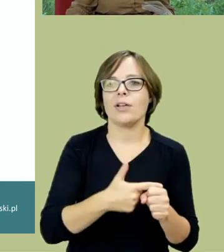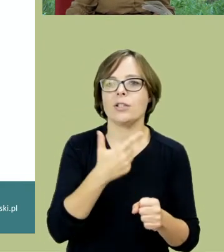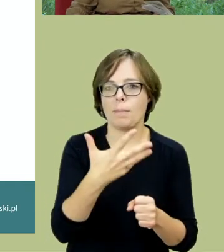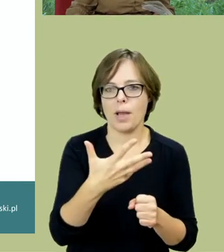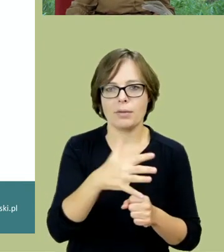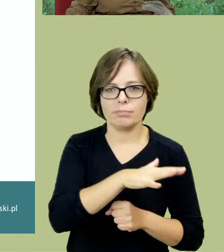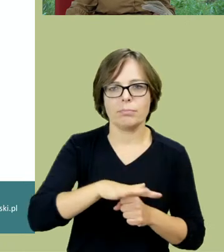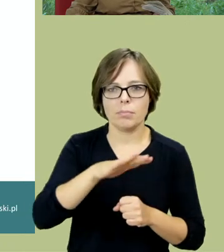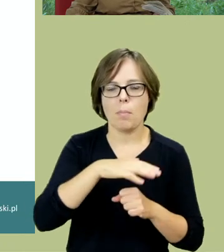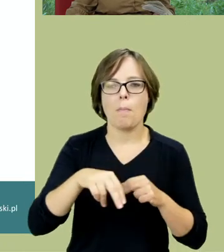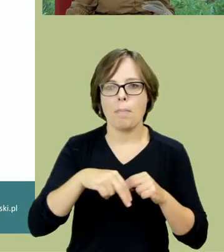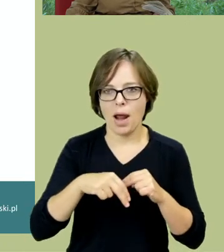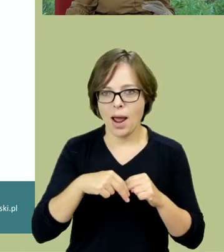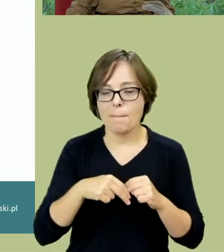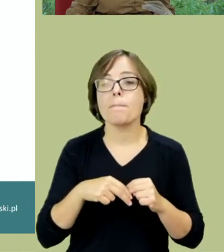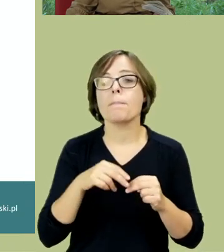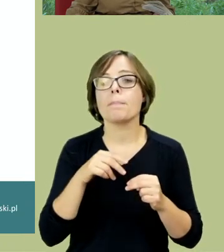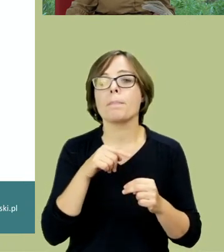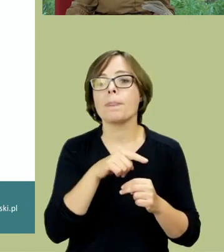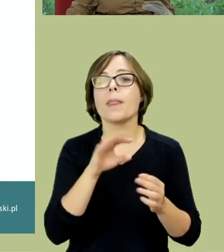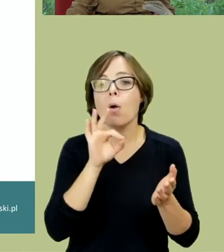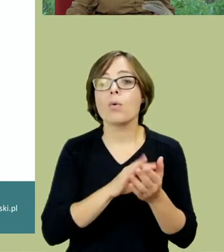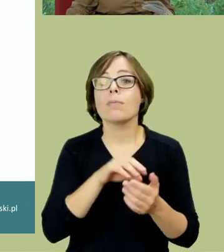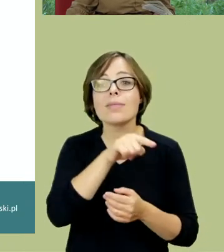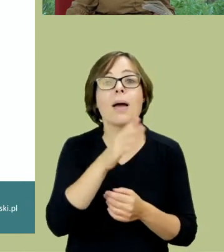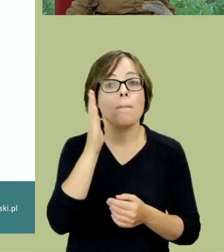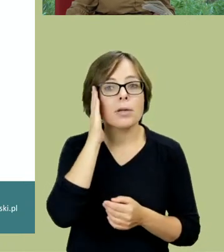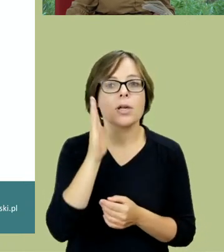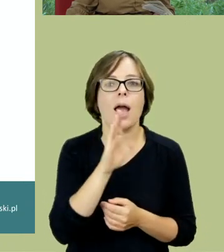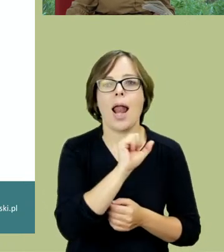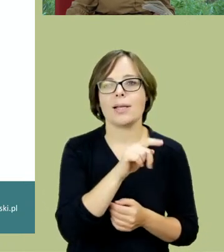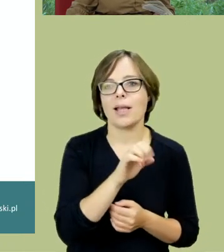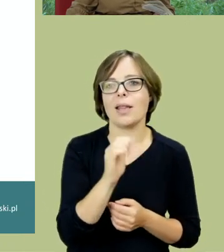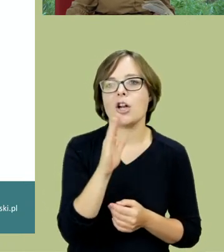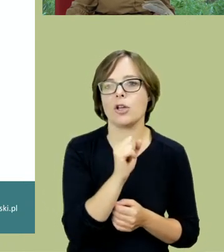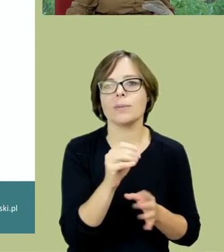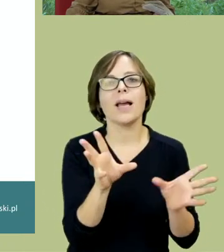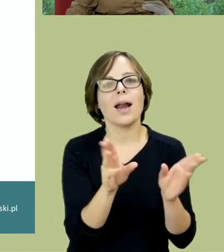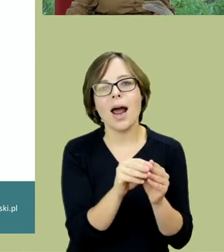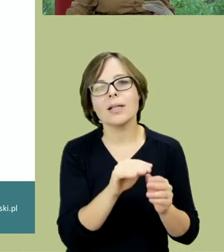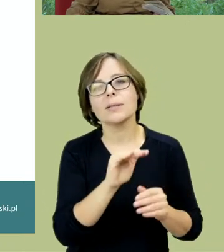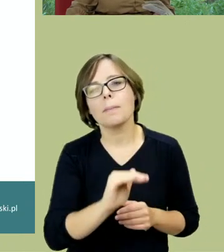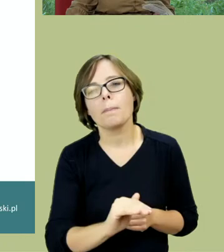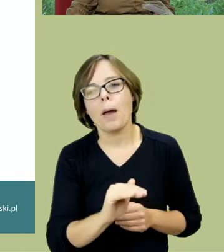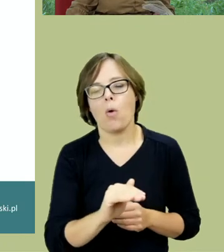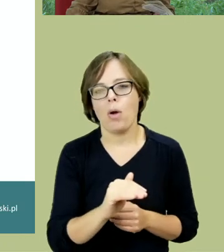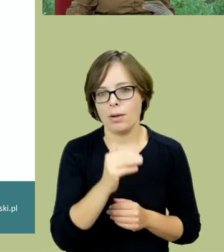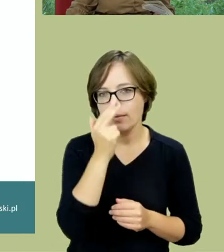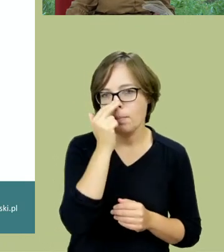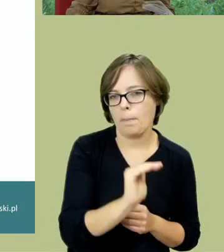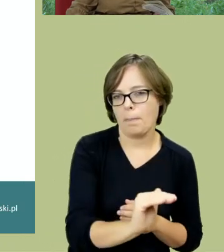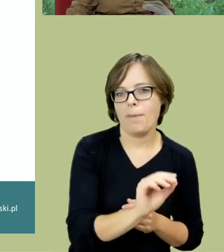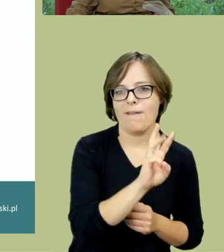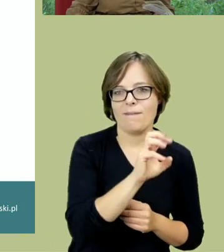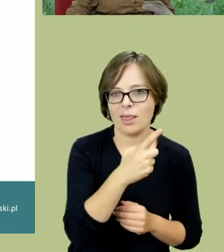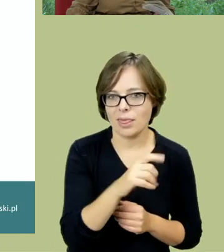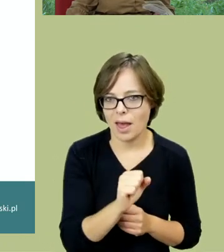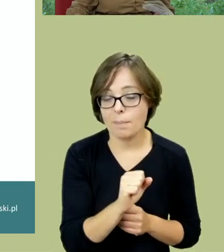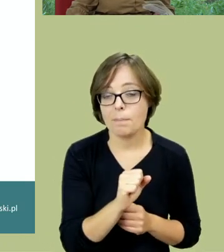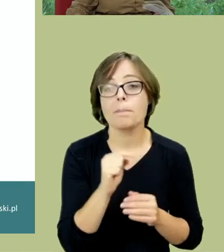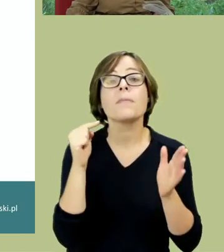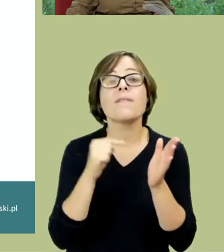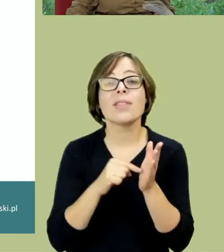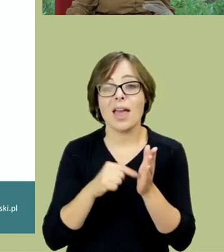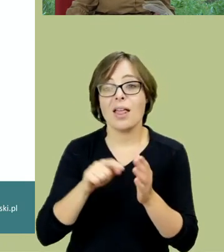gdzie mieszkała Aleksandra Szczerbińska z maleńką Wandą i wtedy po raz pierwszy